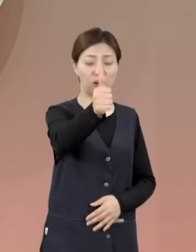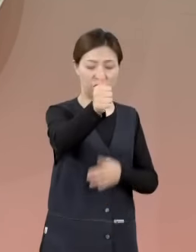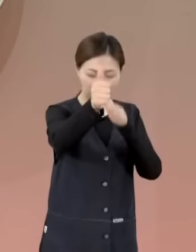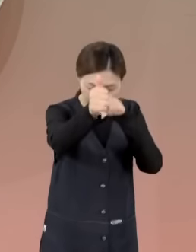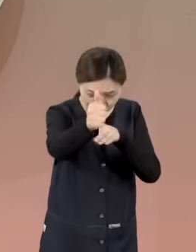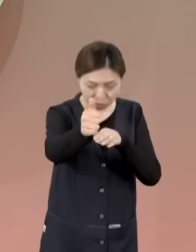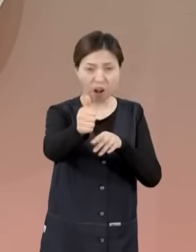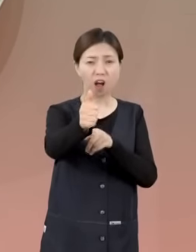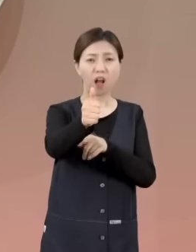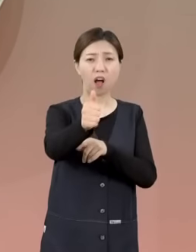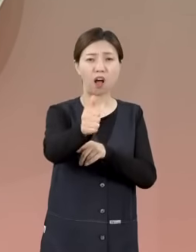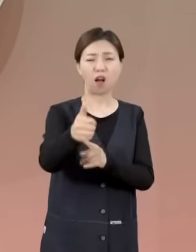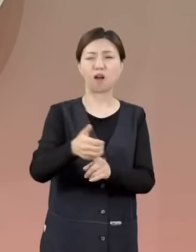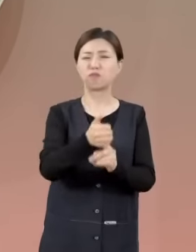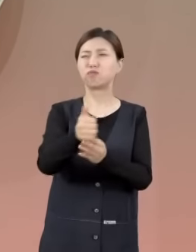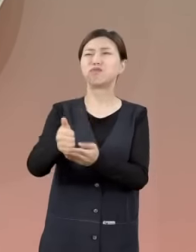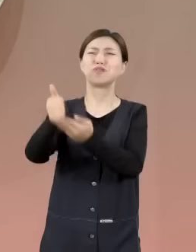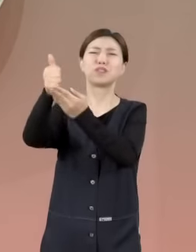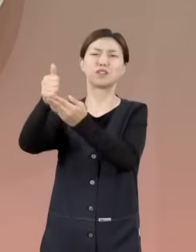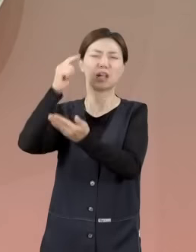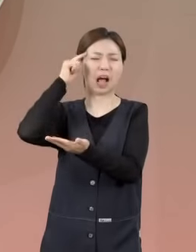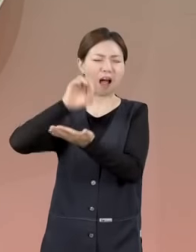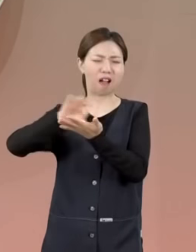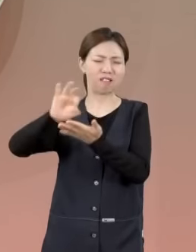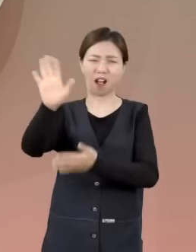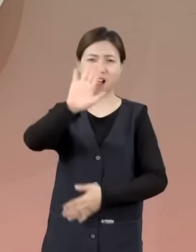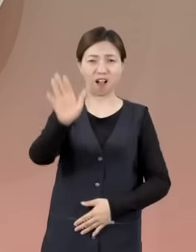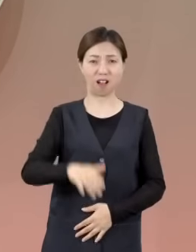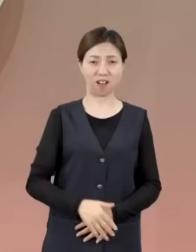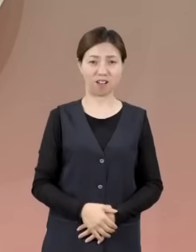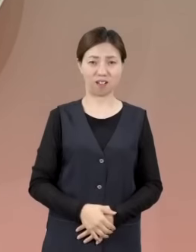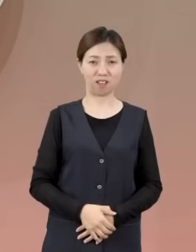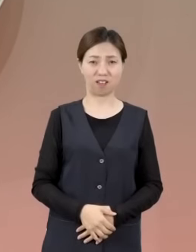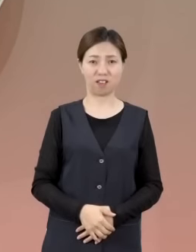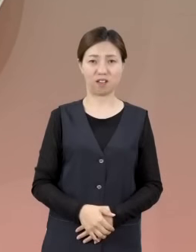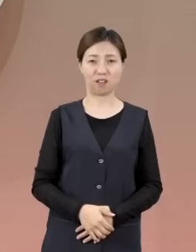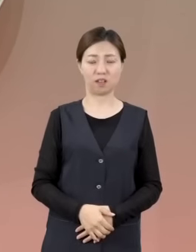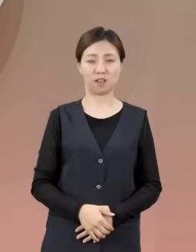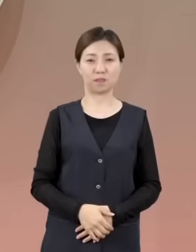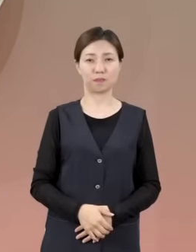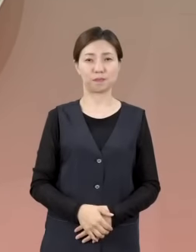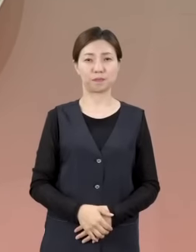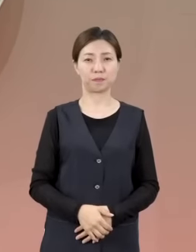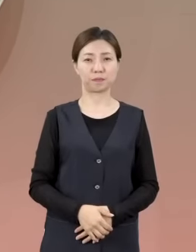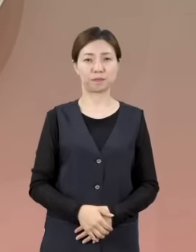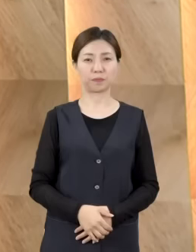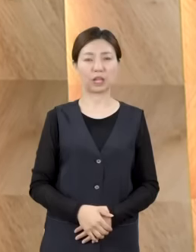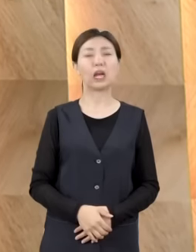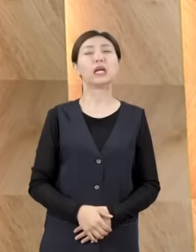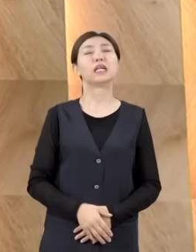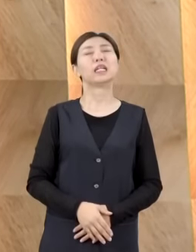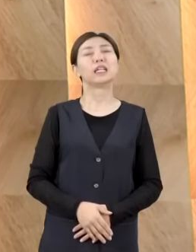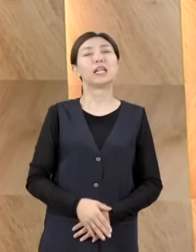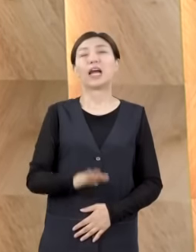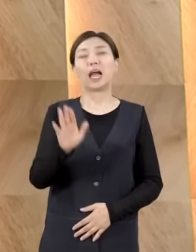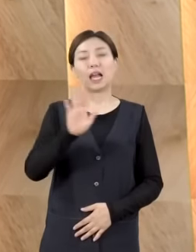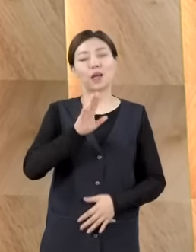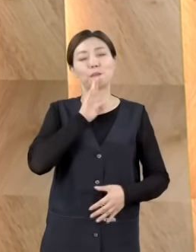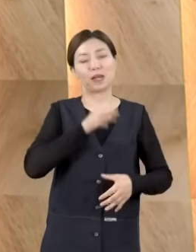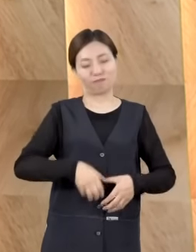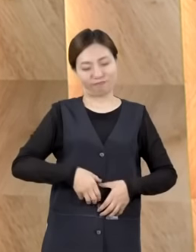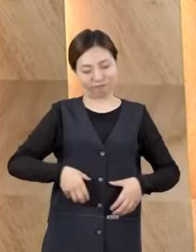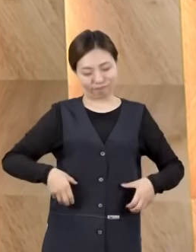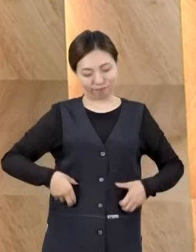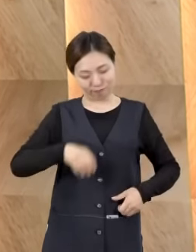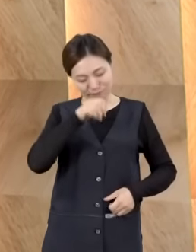법당에 들어가서 내 앞에 좀서 있으면 어때요 부처님은 그런 거 상관 안 해요 근데 이제